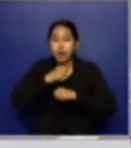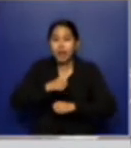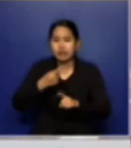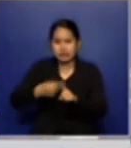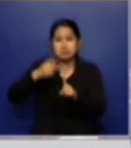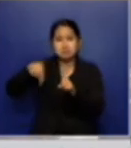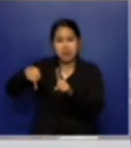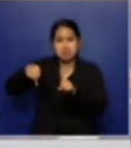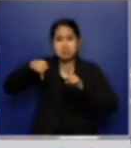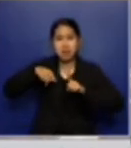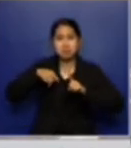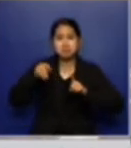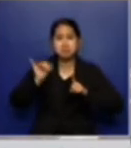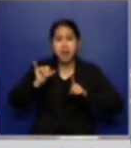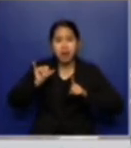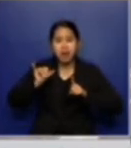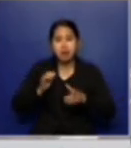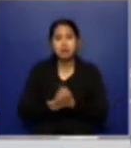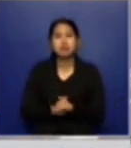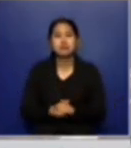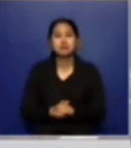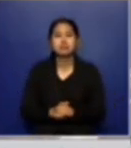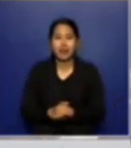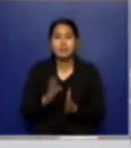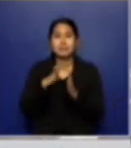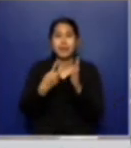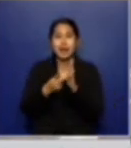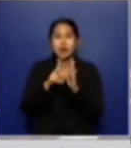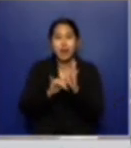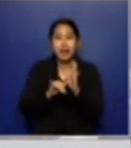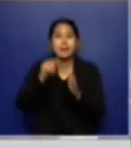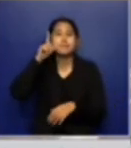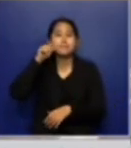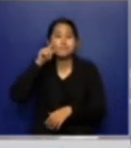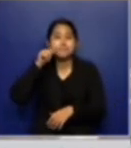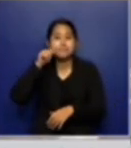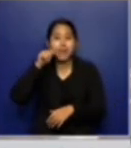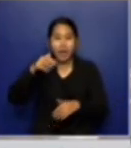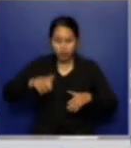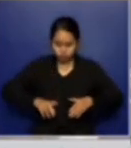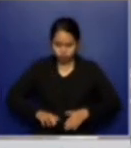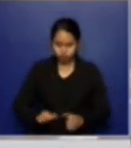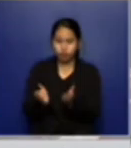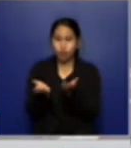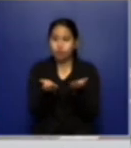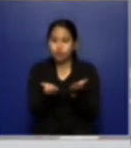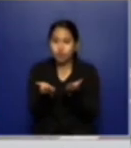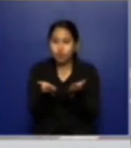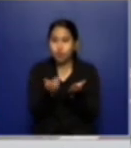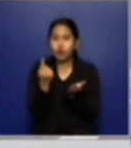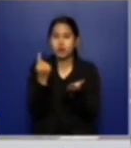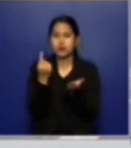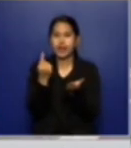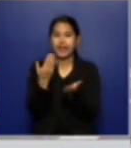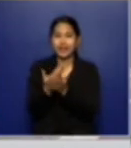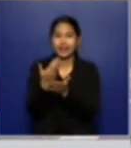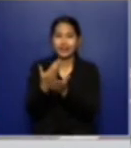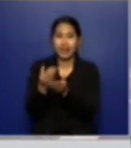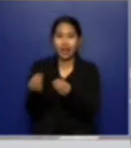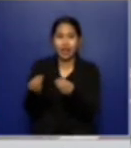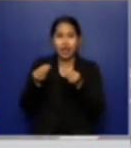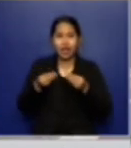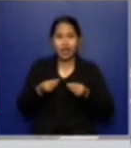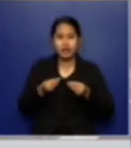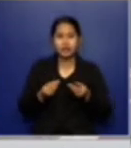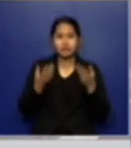ได้รับเมื่อไหร่นโยบายมารดาประชารัฐการมีบุตร1คนเนี่ยค่ะจะสามารถได้รับเงินนโยบายจาก